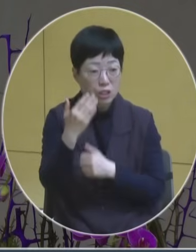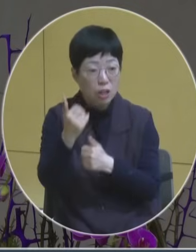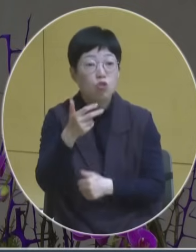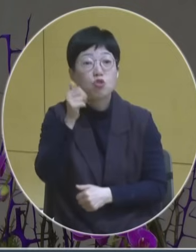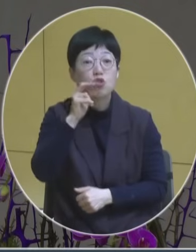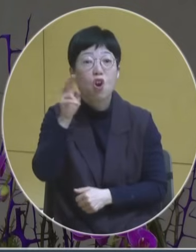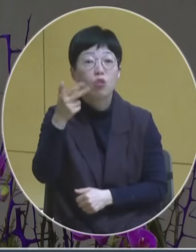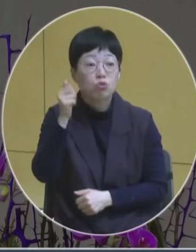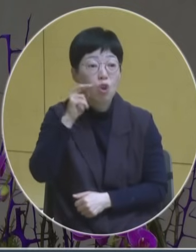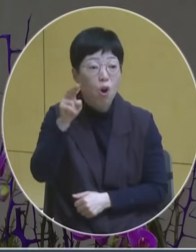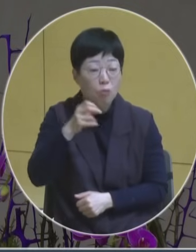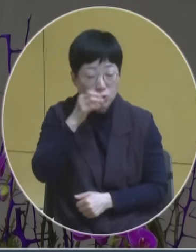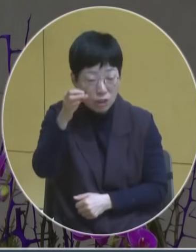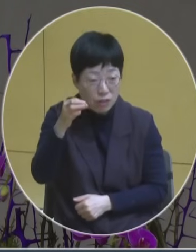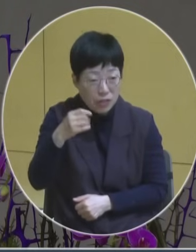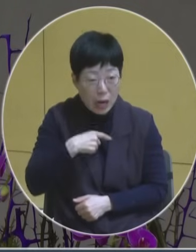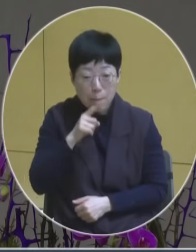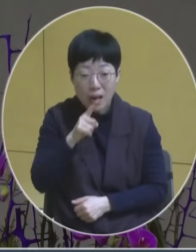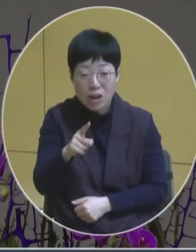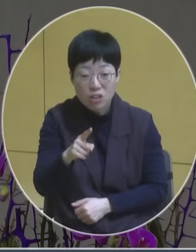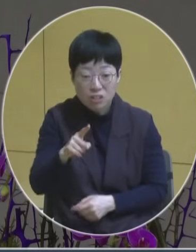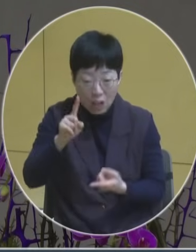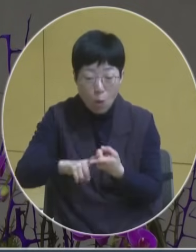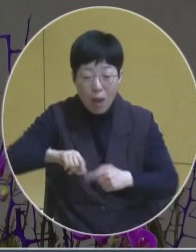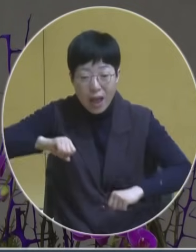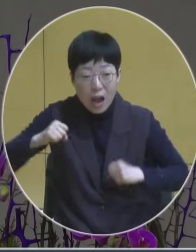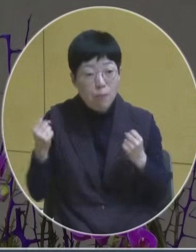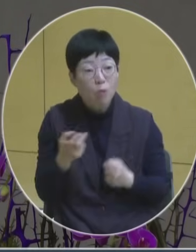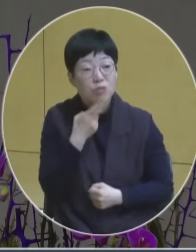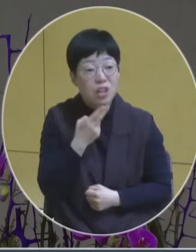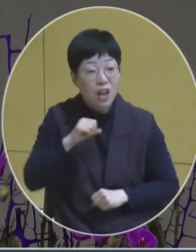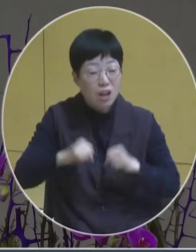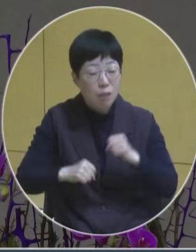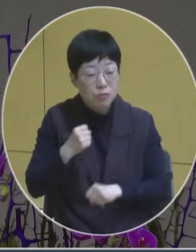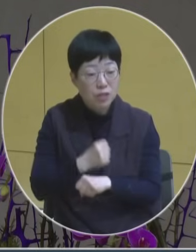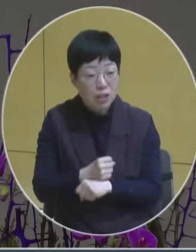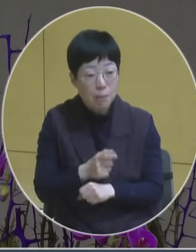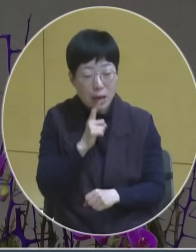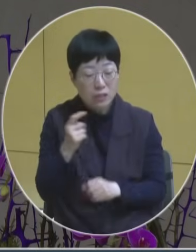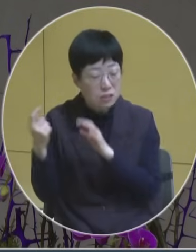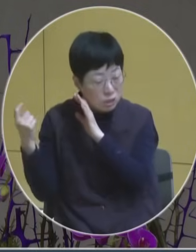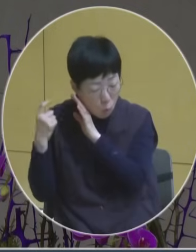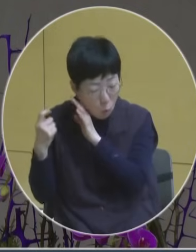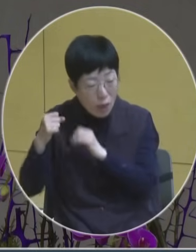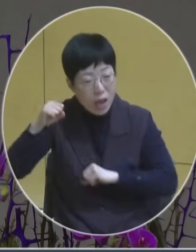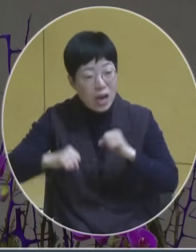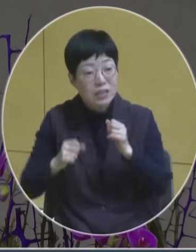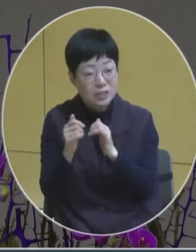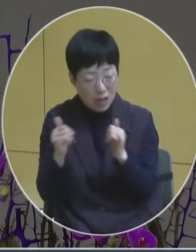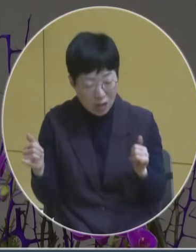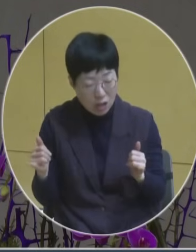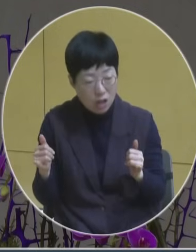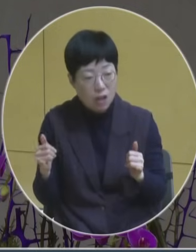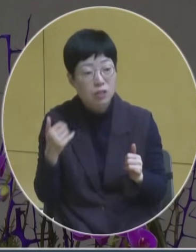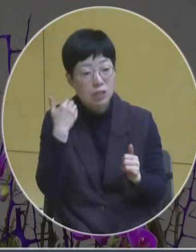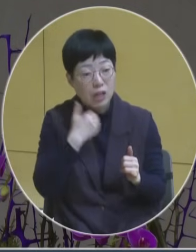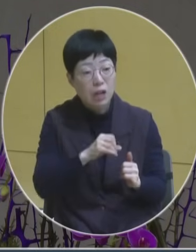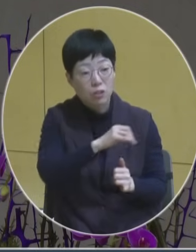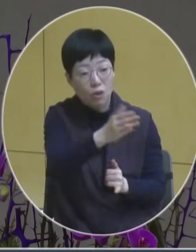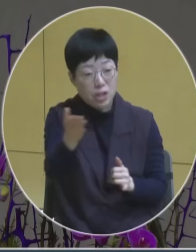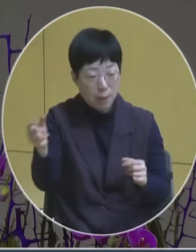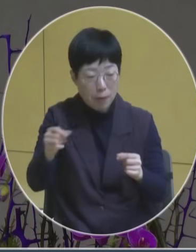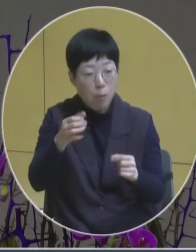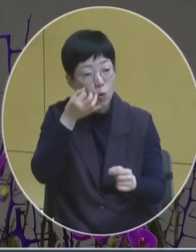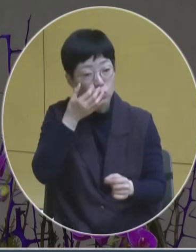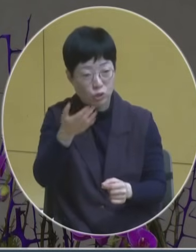주여 하면서도 어찌하여 내가 말하는 것을 행하지 아니하느냐. 내게 나와 내 말을 듣고 행하는 자마다 누구와 같은 것을 너에게